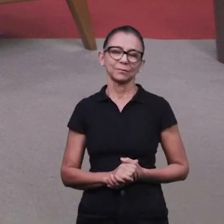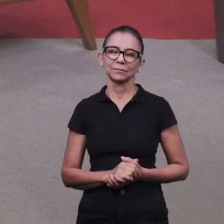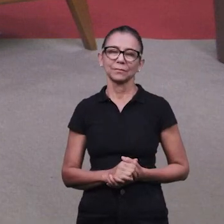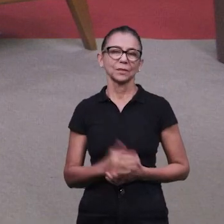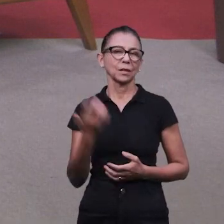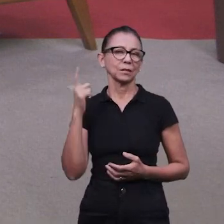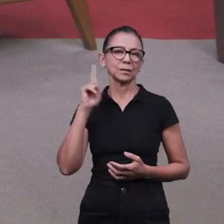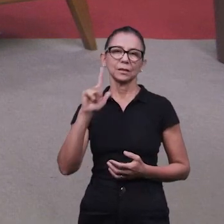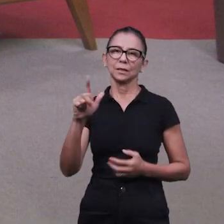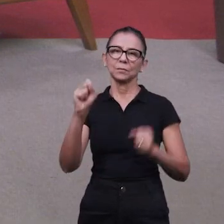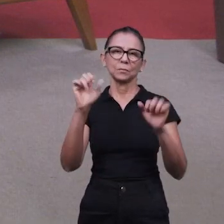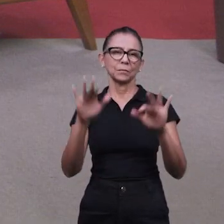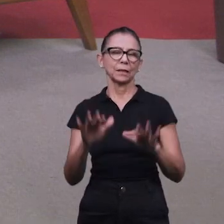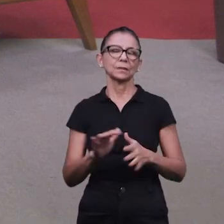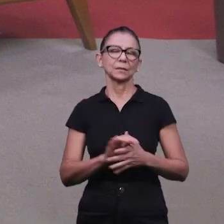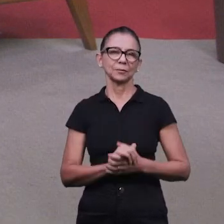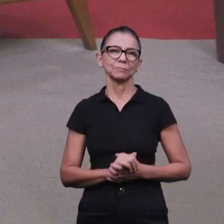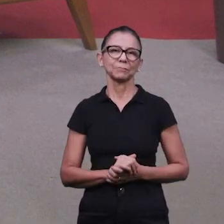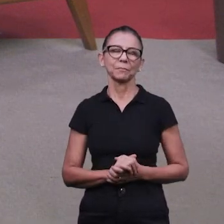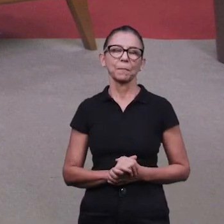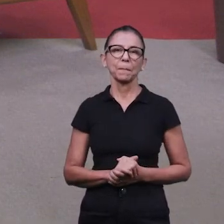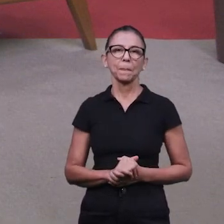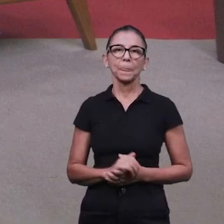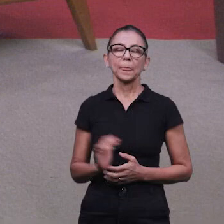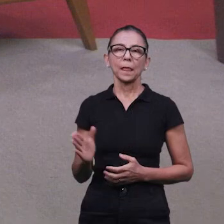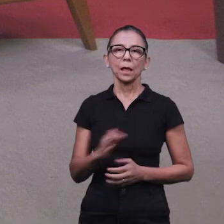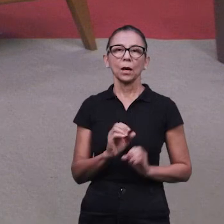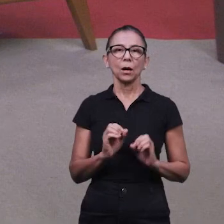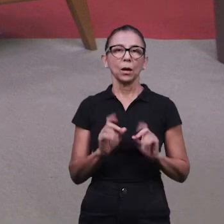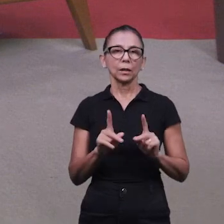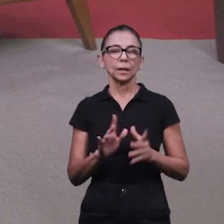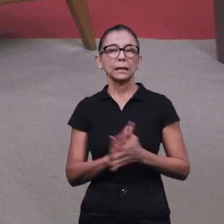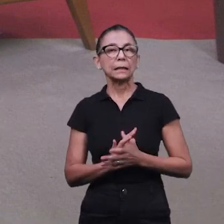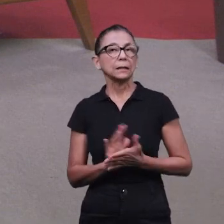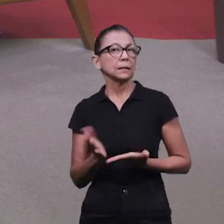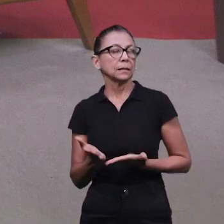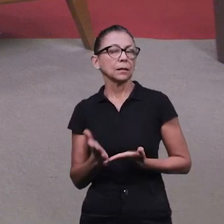nous obéissons au Seigneur. Ça, c'est merveilleux. Très bien. Donc, David,